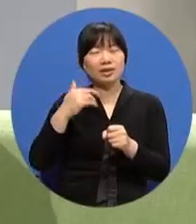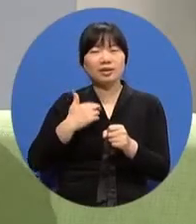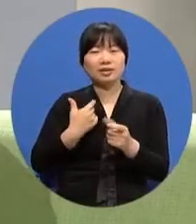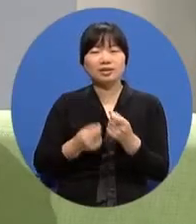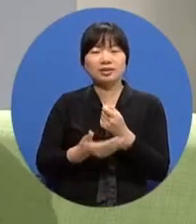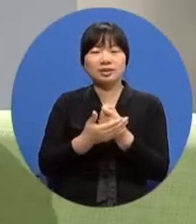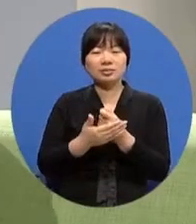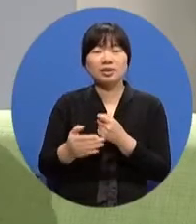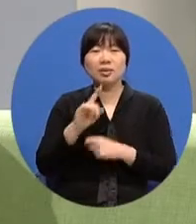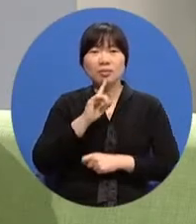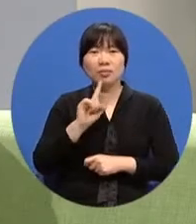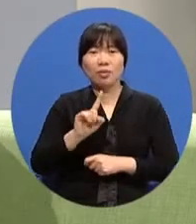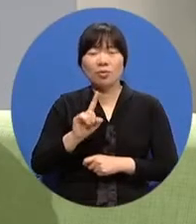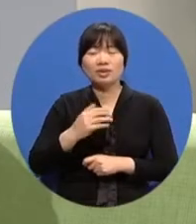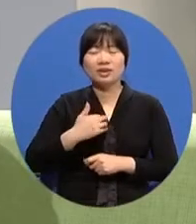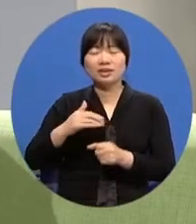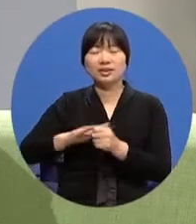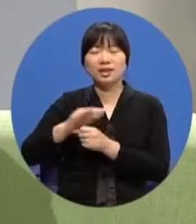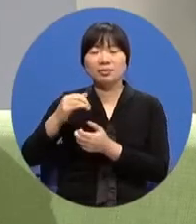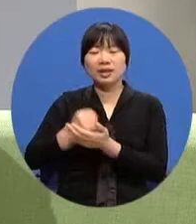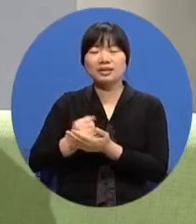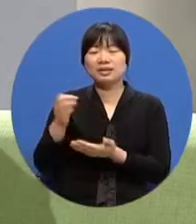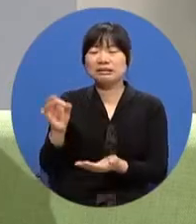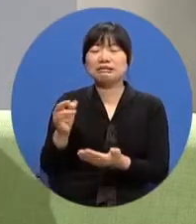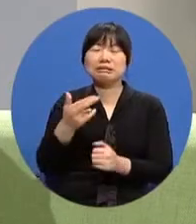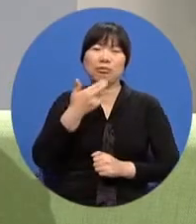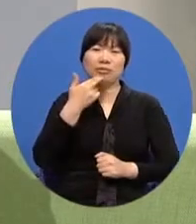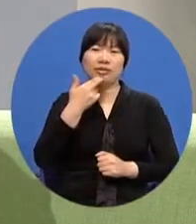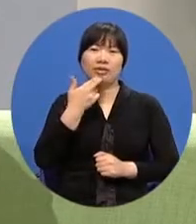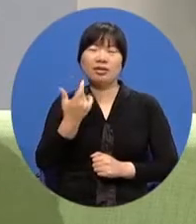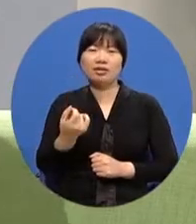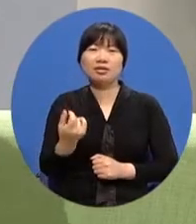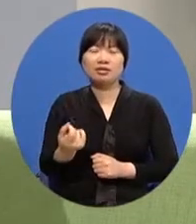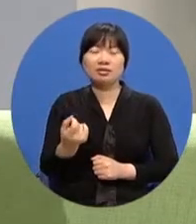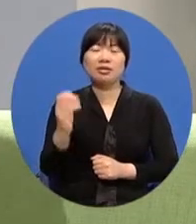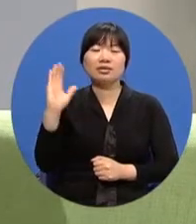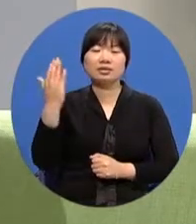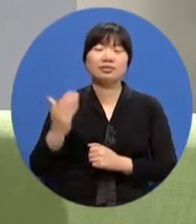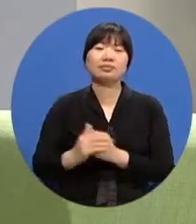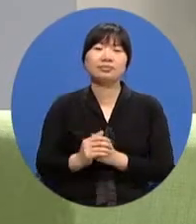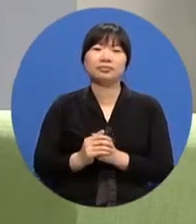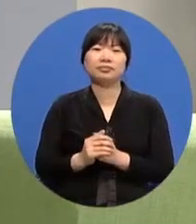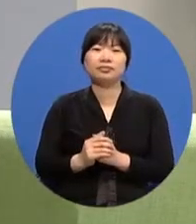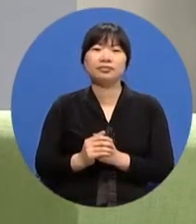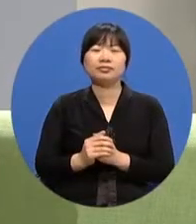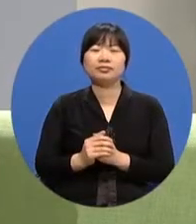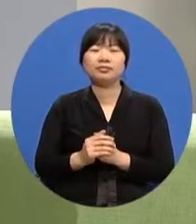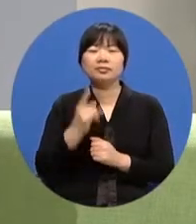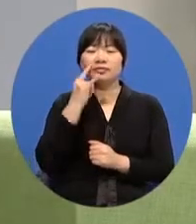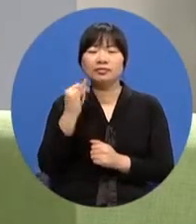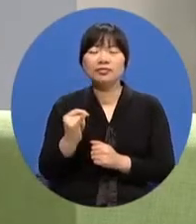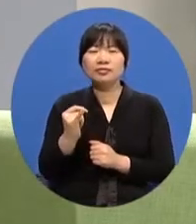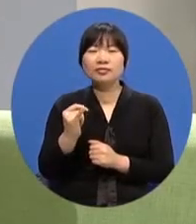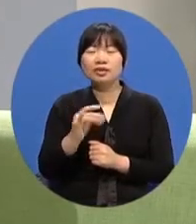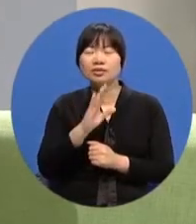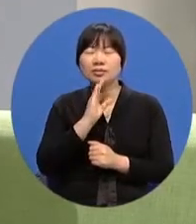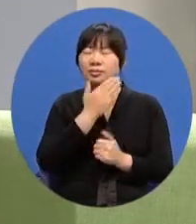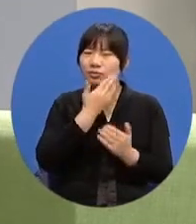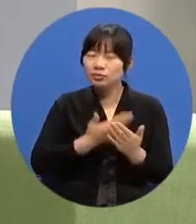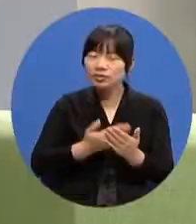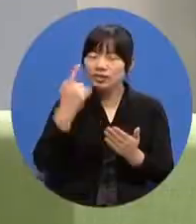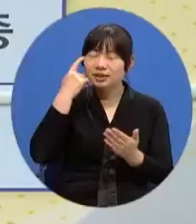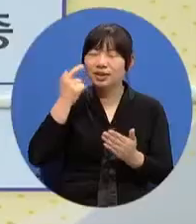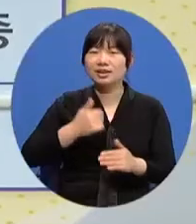그 얘기는 어떻게 되냐면 나는 사랑받을 가치가 없어. 이렇게 되는 거예요. 그렇게 되면 어머님들 그렇게 중요하게